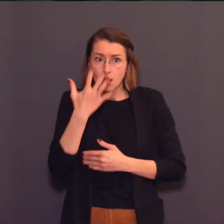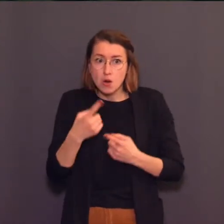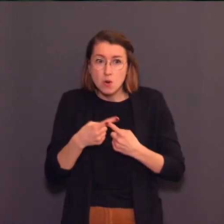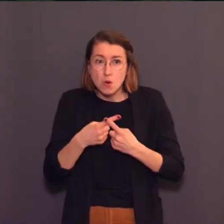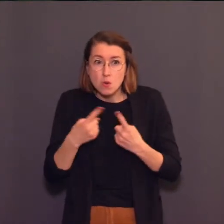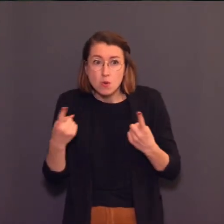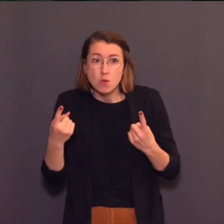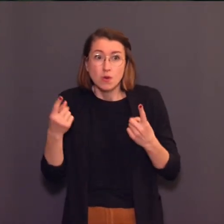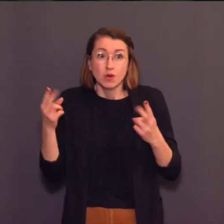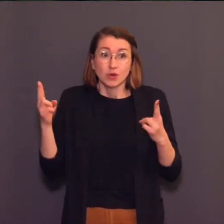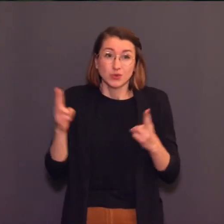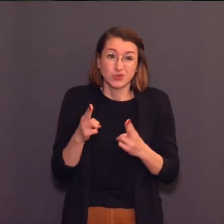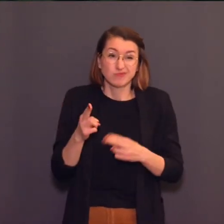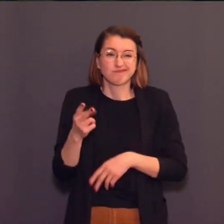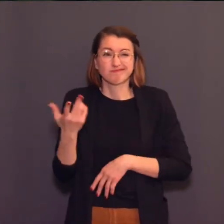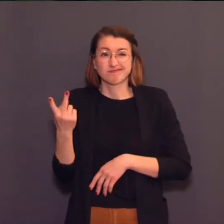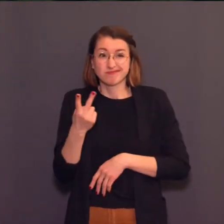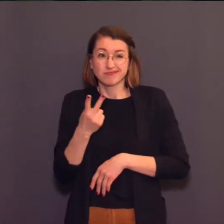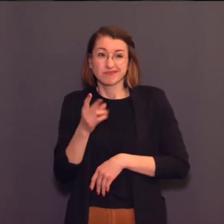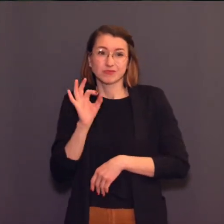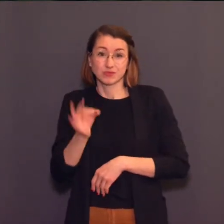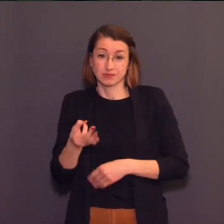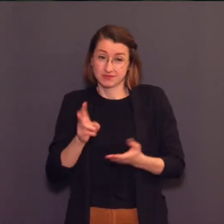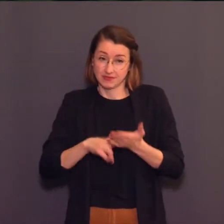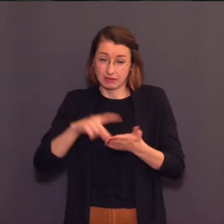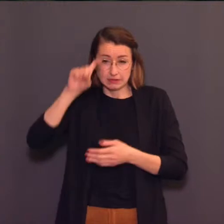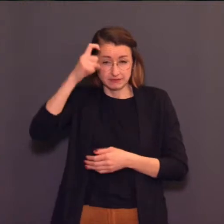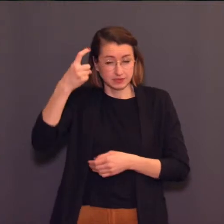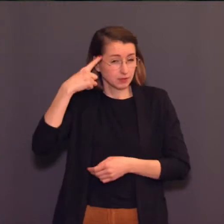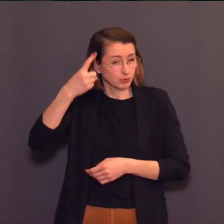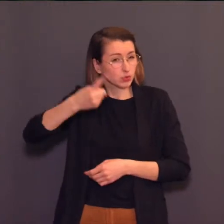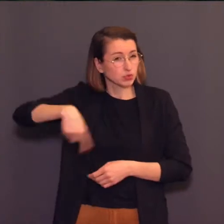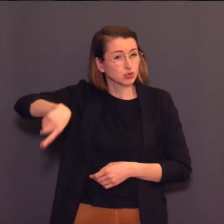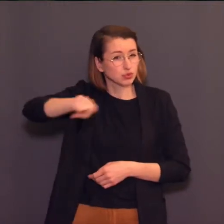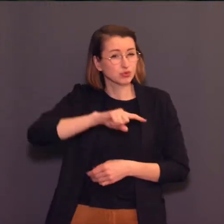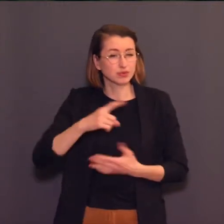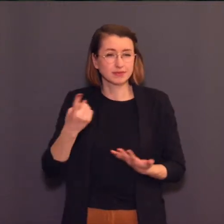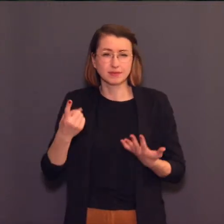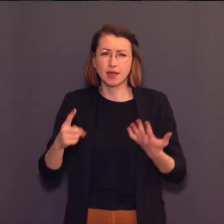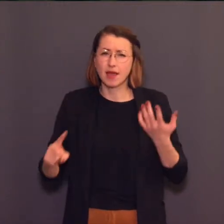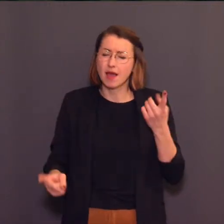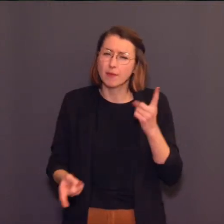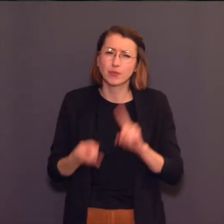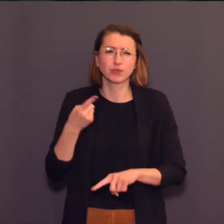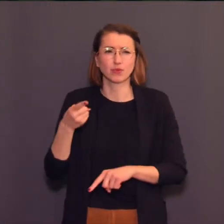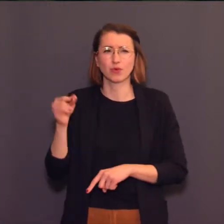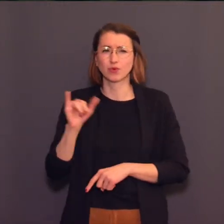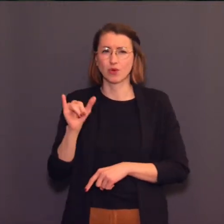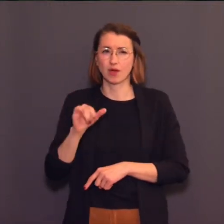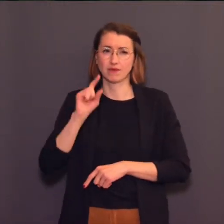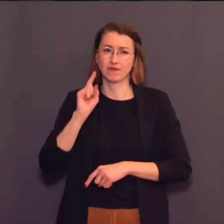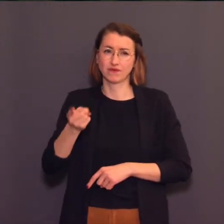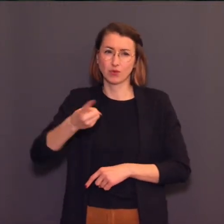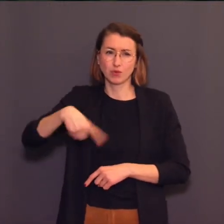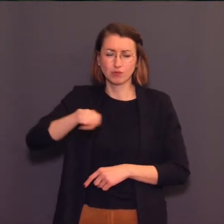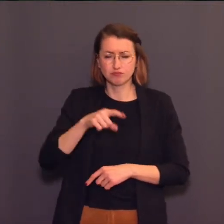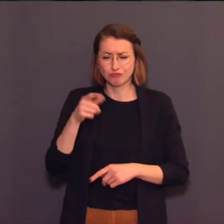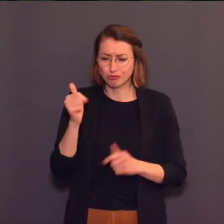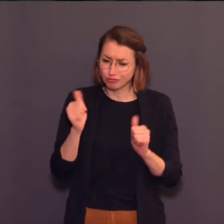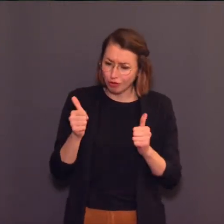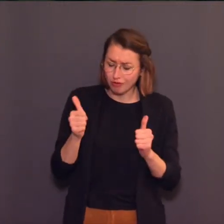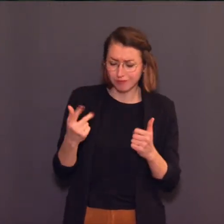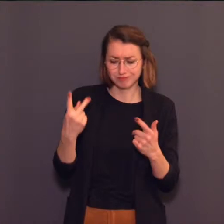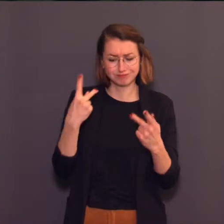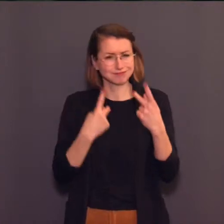cette période, il reste important de prendre suffisamment de temps pour soi, pour se détendre, pour s'aérer l'esprit.